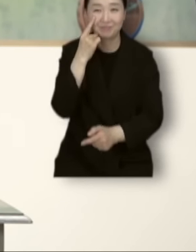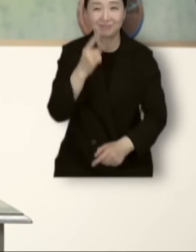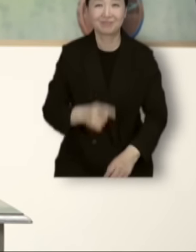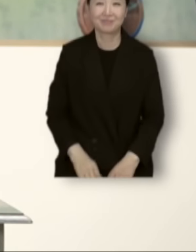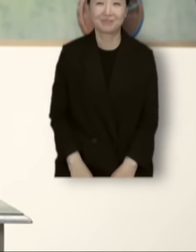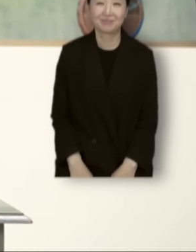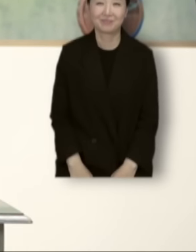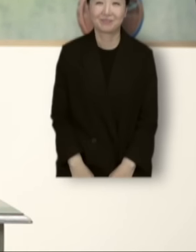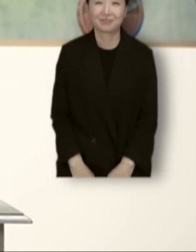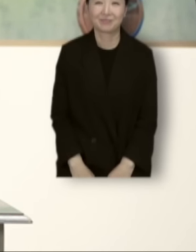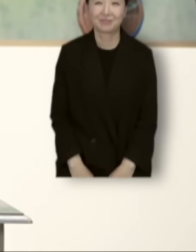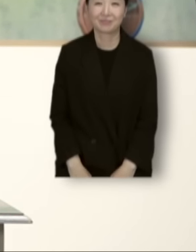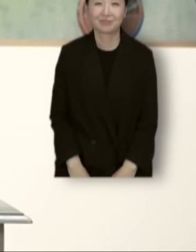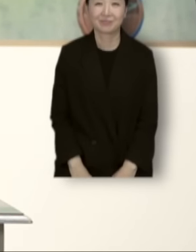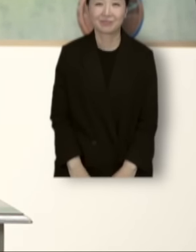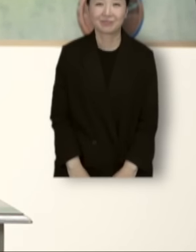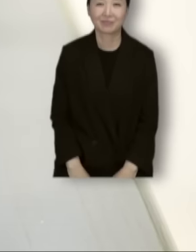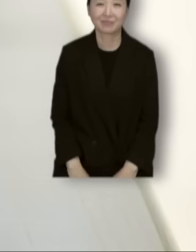만나러가 보겠습니다